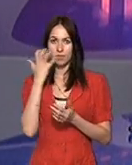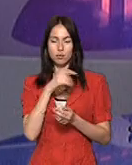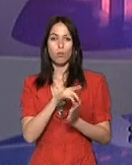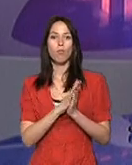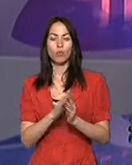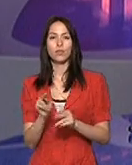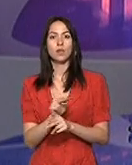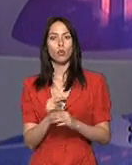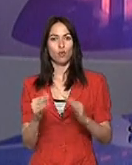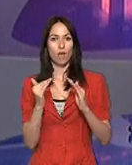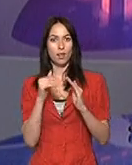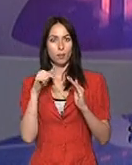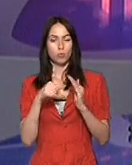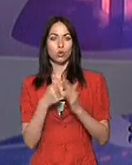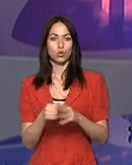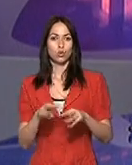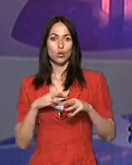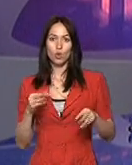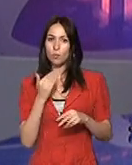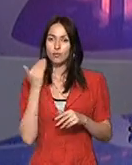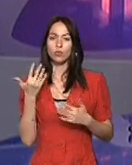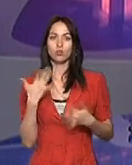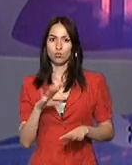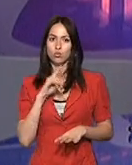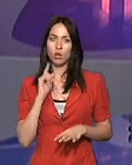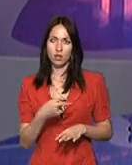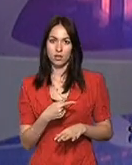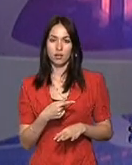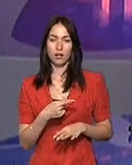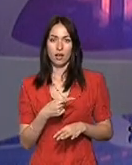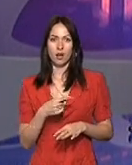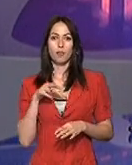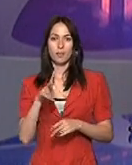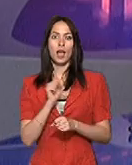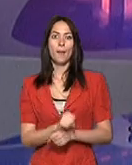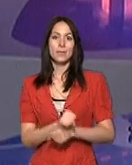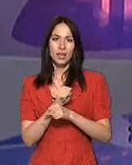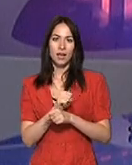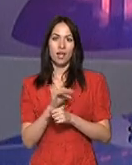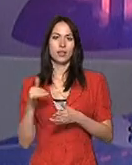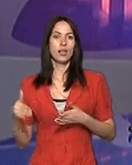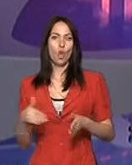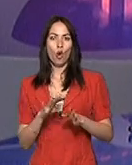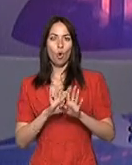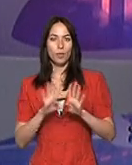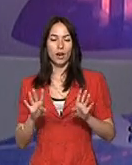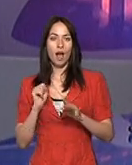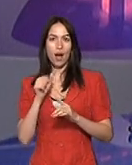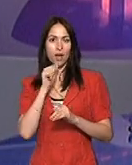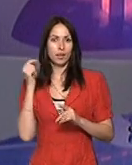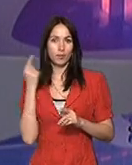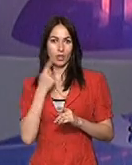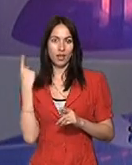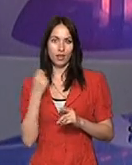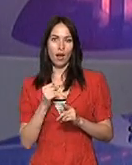відремонтувати приміщення. До мерії звертаються вже рік, виходили на пікети, перекривали дорогу, а минулого тижня